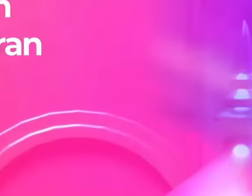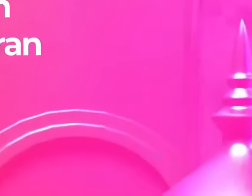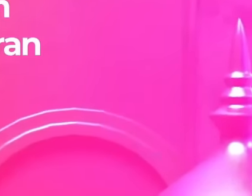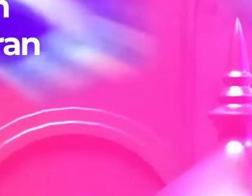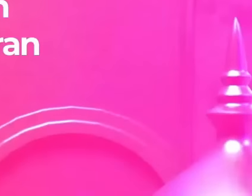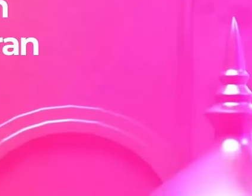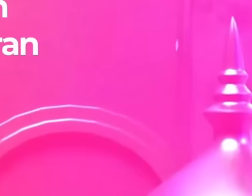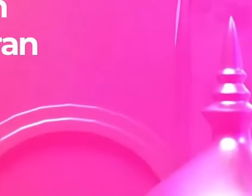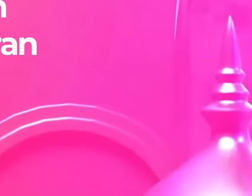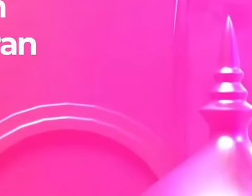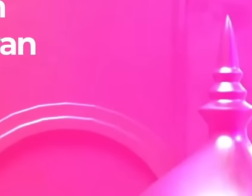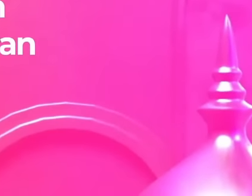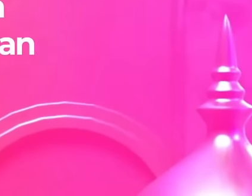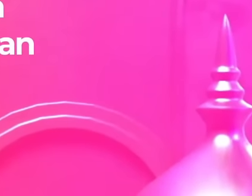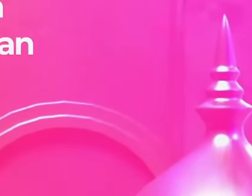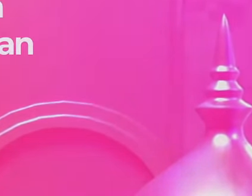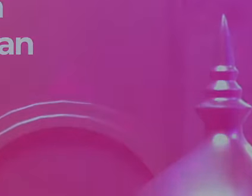العالمين.